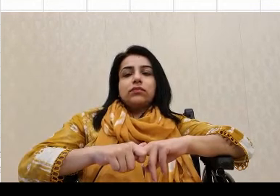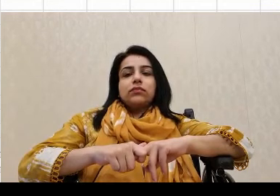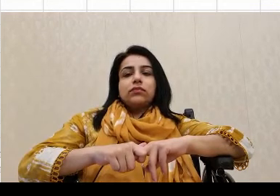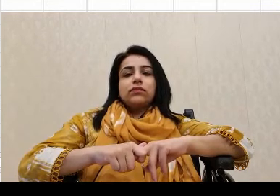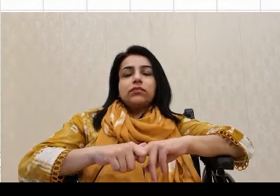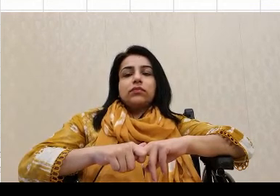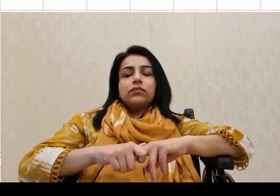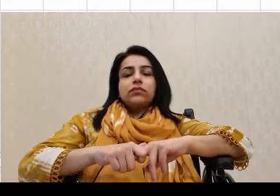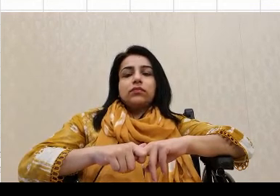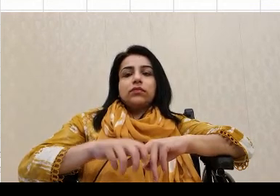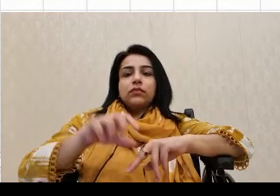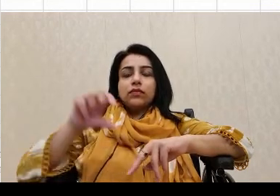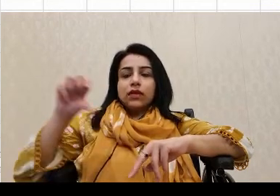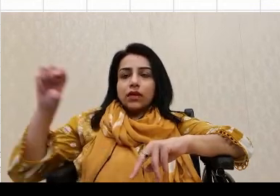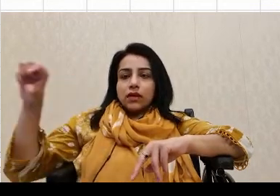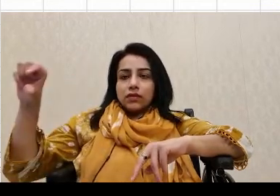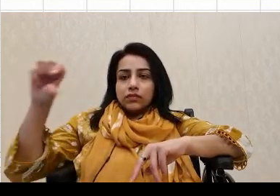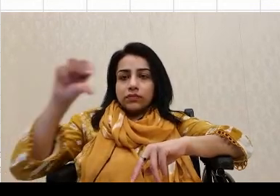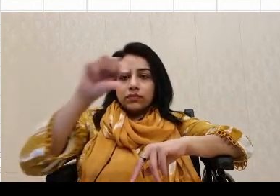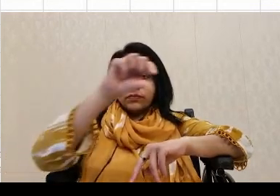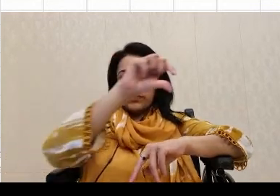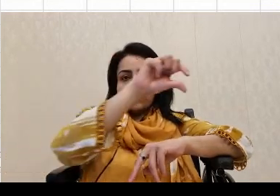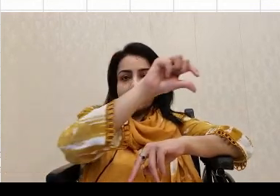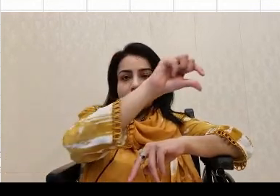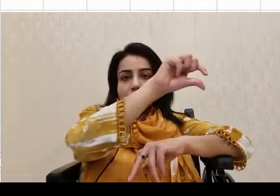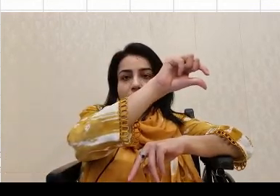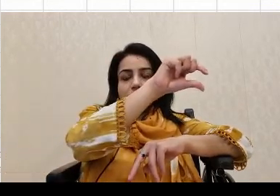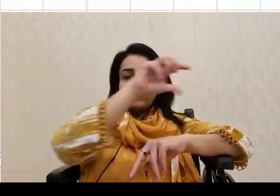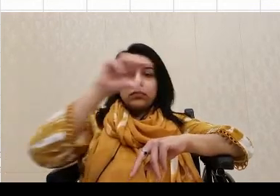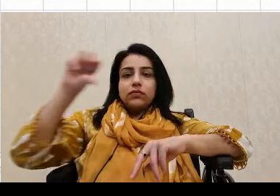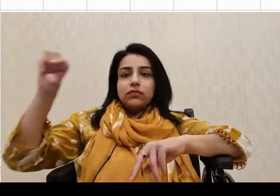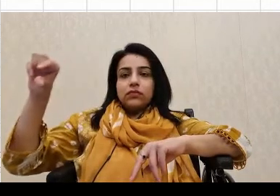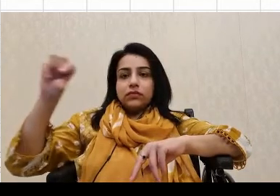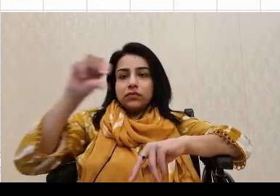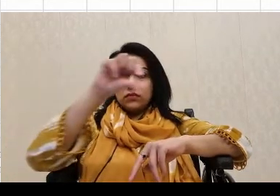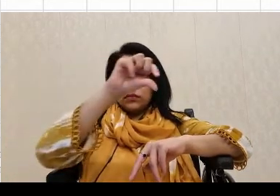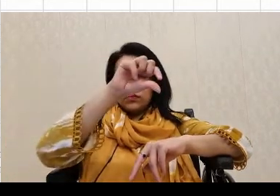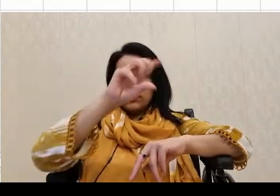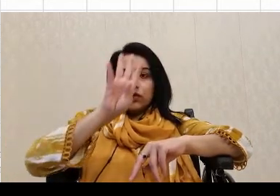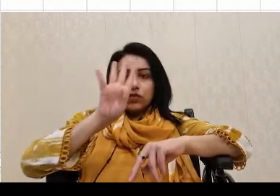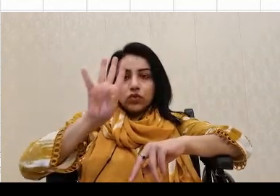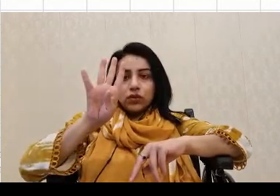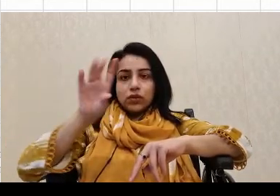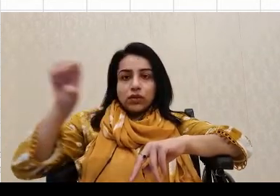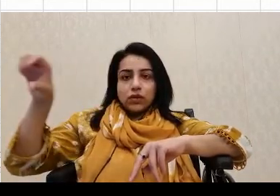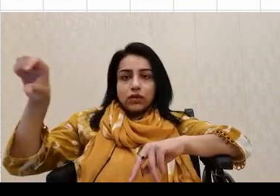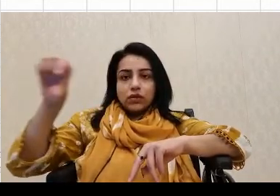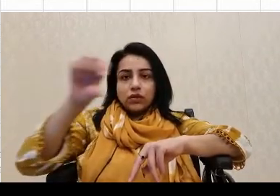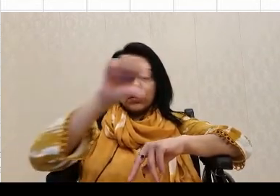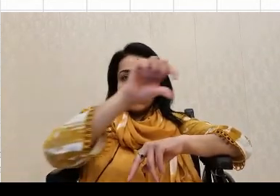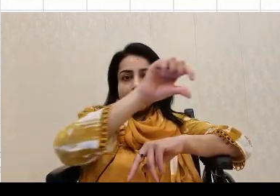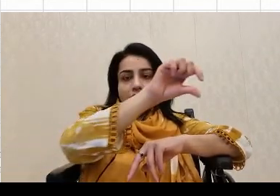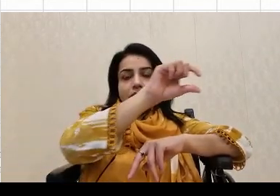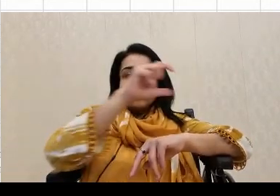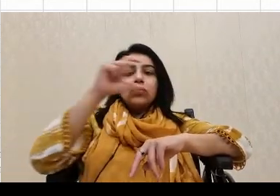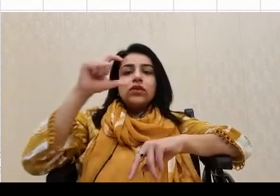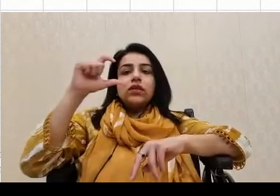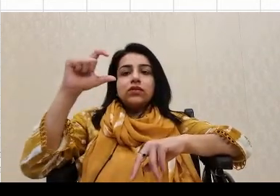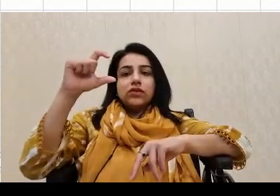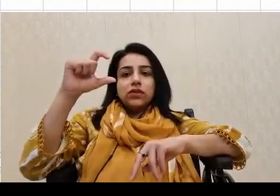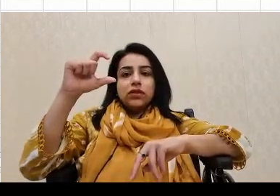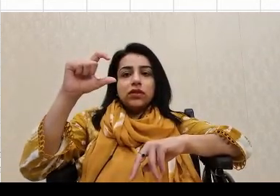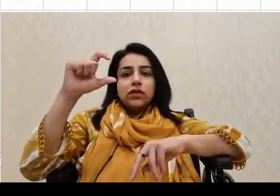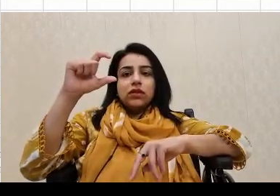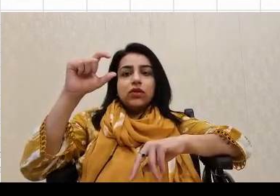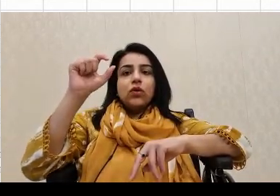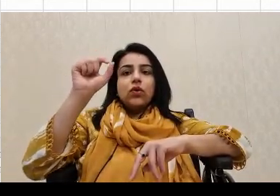देखेंगे। अच्छा, दूसरा बिल्कुल वैसी ही एक और आपको नीचे एक बार नज़र आ रही है और इससे जो